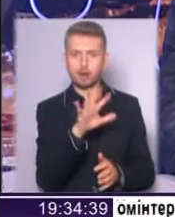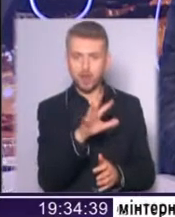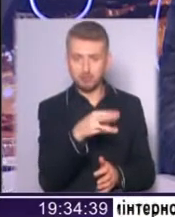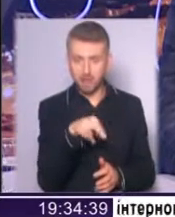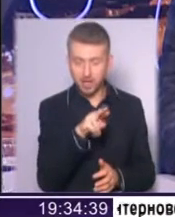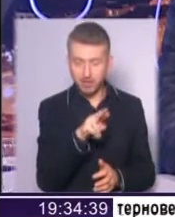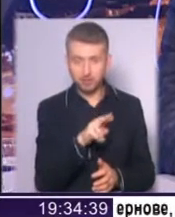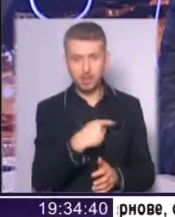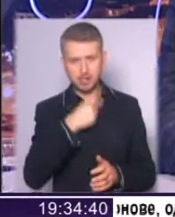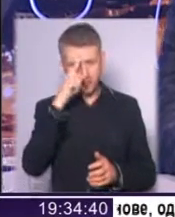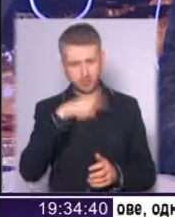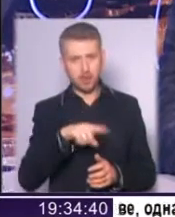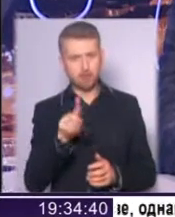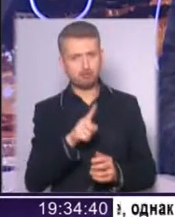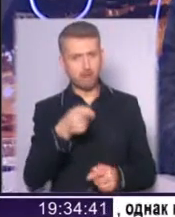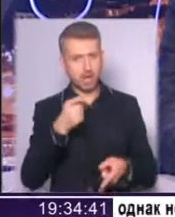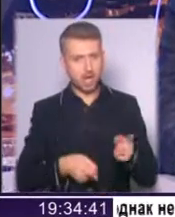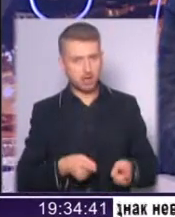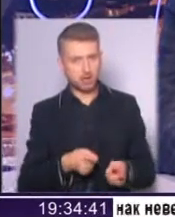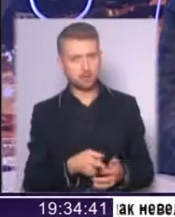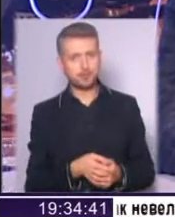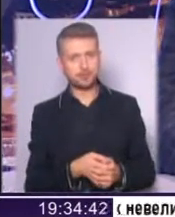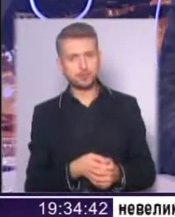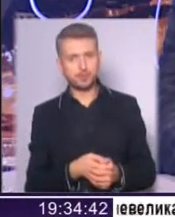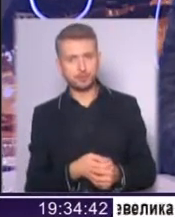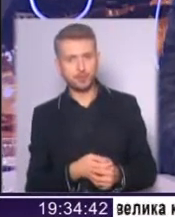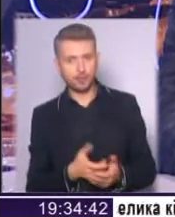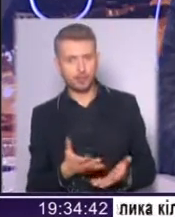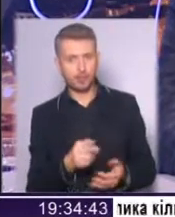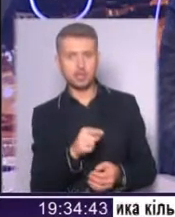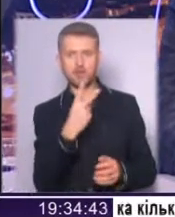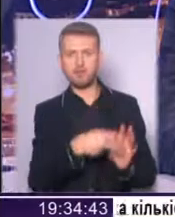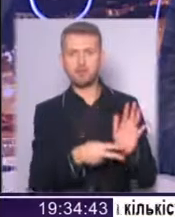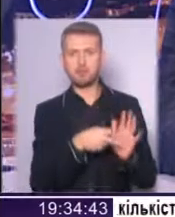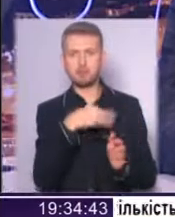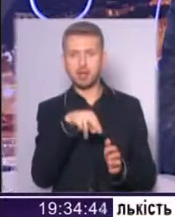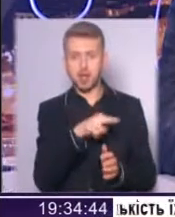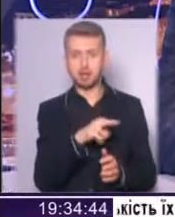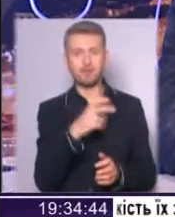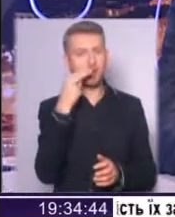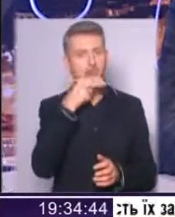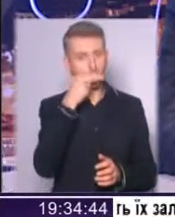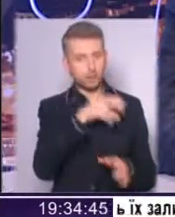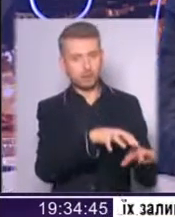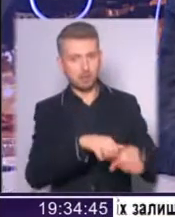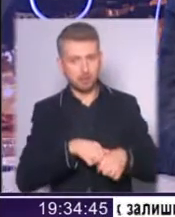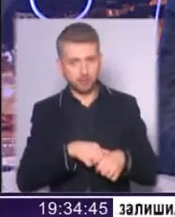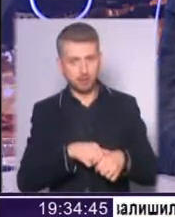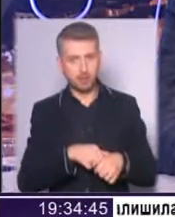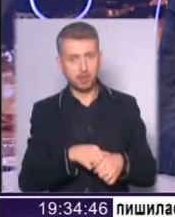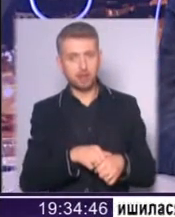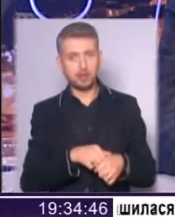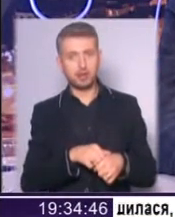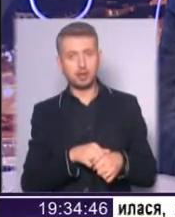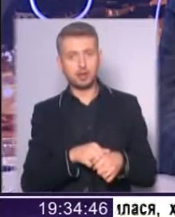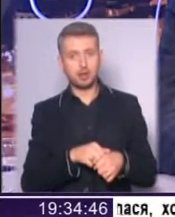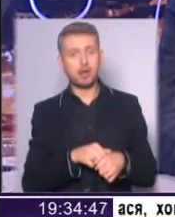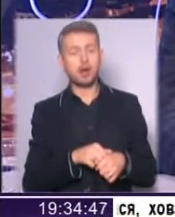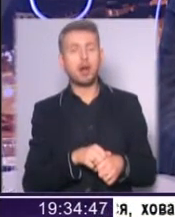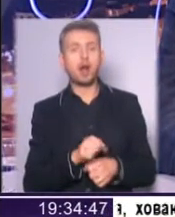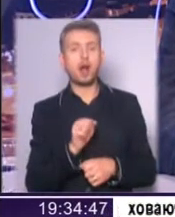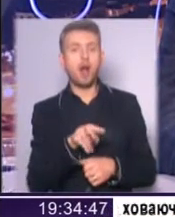провести інвентаризацію пенсійного фонду, правда? По-перше, у нас пенсійний фонд, сьогодні там дирка, його стягає 165 мільярдів, тобто по потребах. Вони там